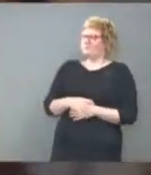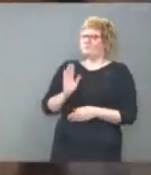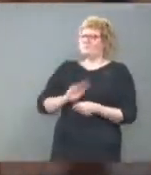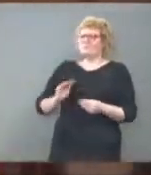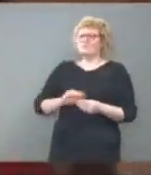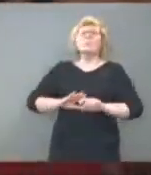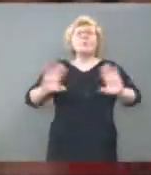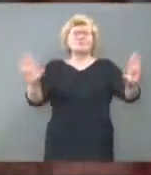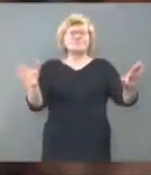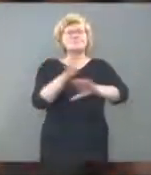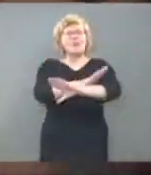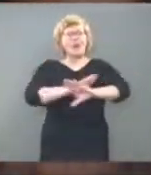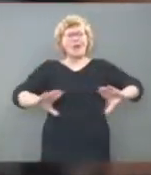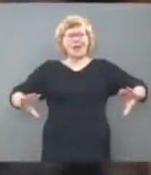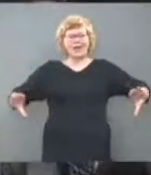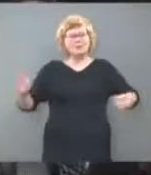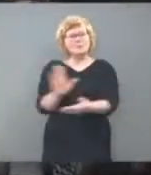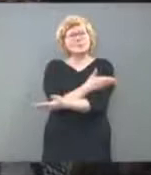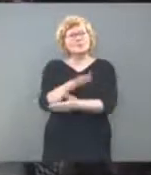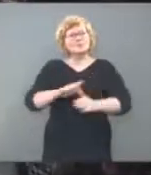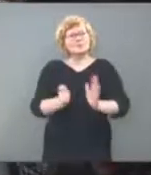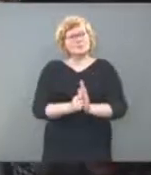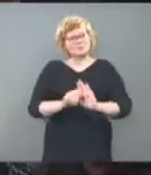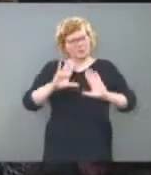pour la poésie.